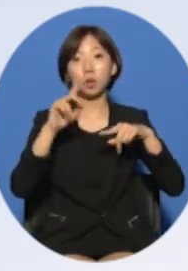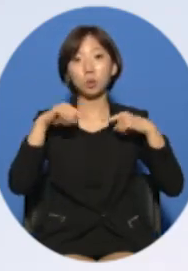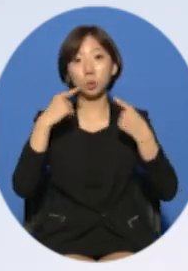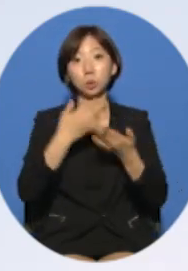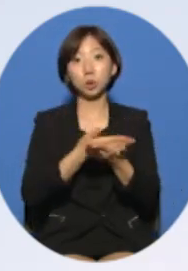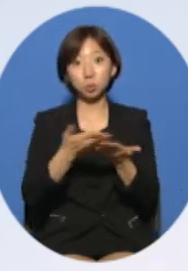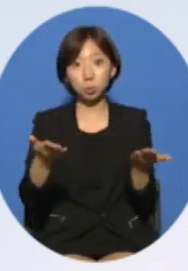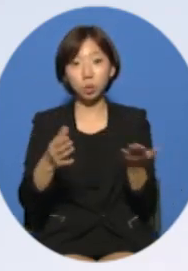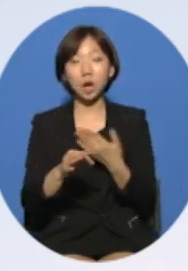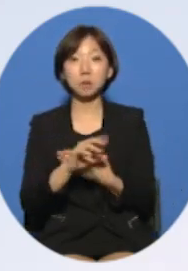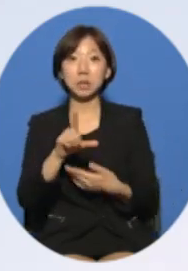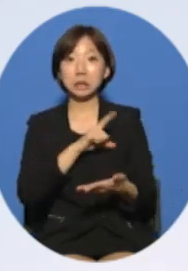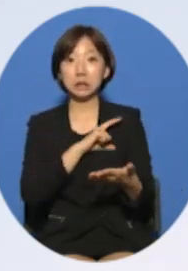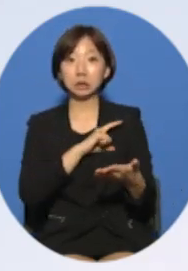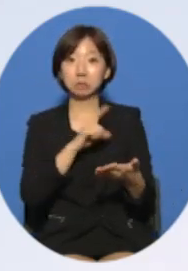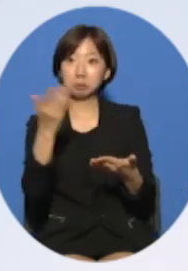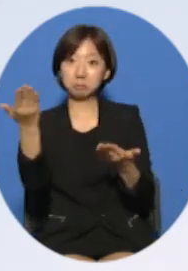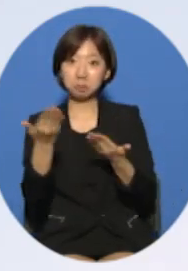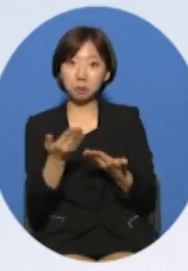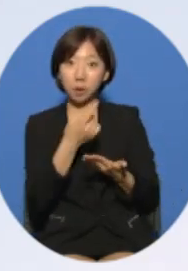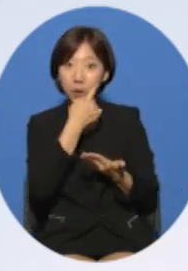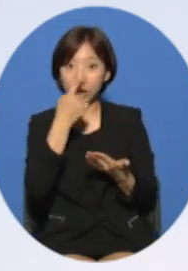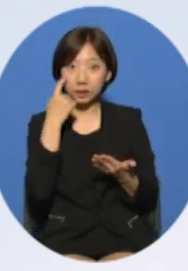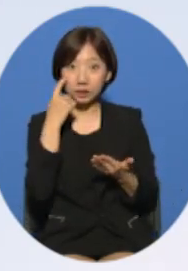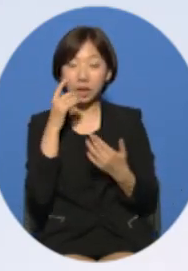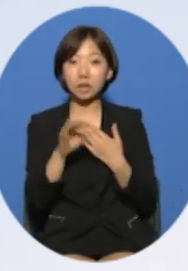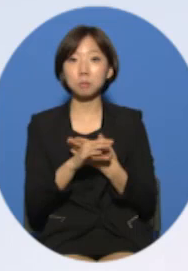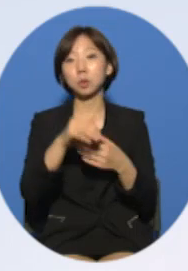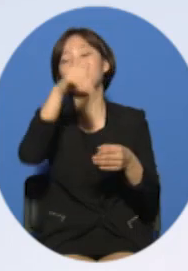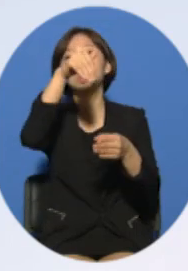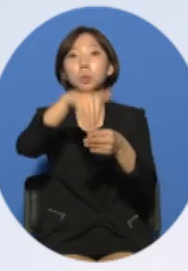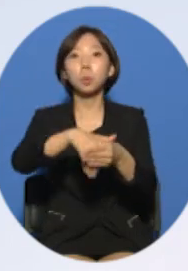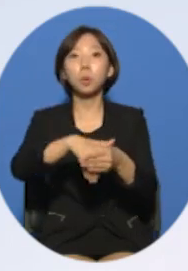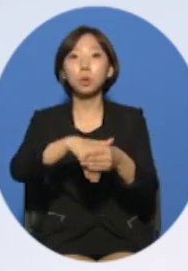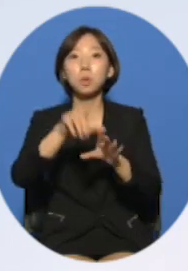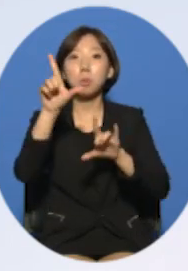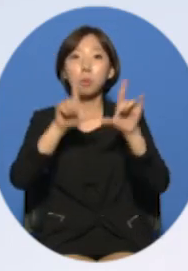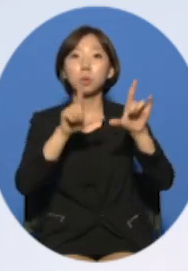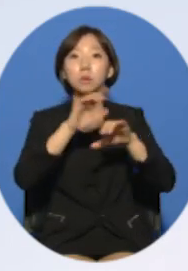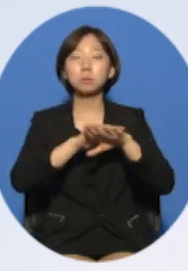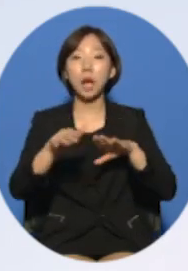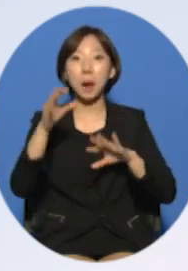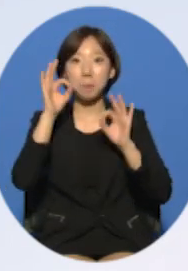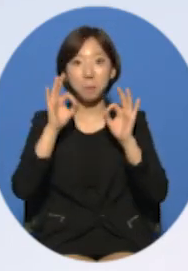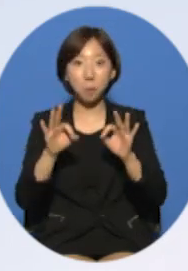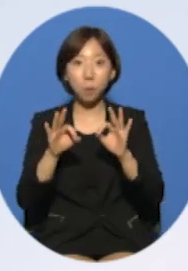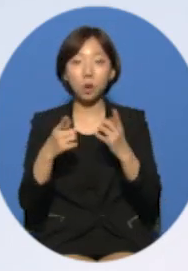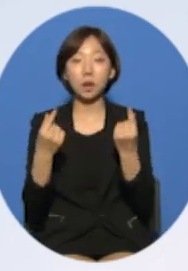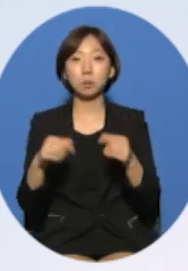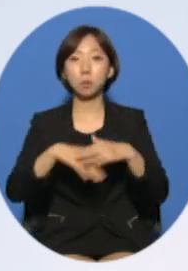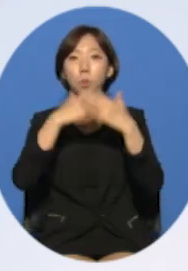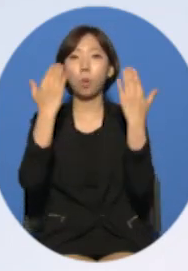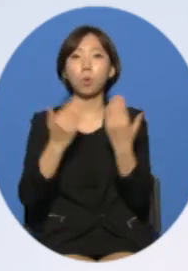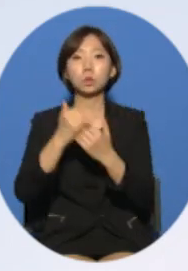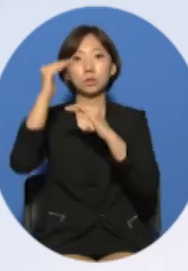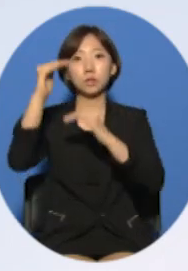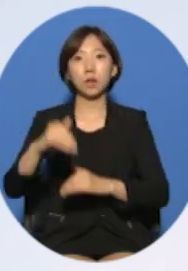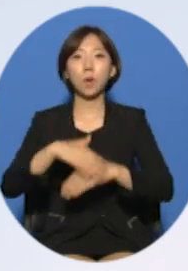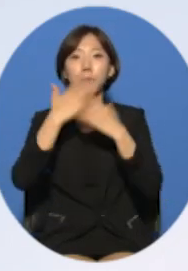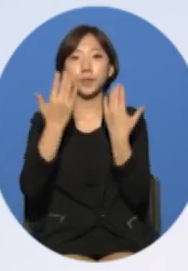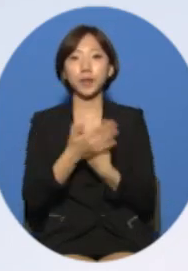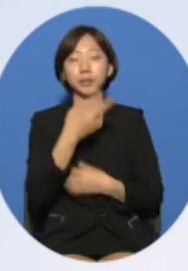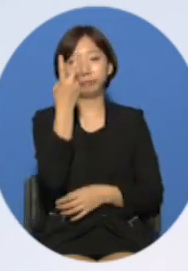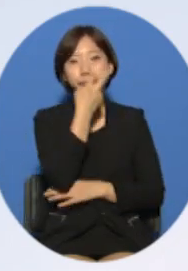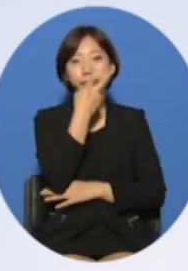선거명부를 대조한다든가 네. 투표함에 그 투표 용지를 집어넣는다든가 투표소 안에 있는 모든 과정을 참관하는 거죠. 그래서 이제